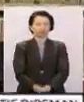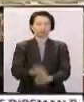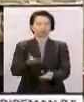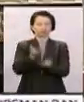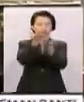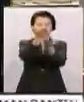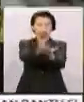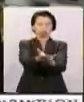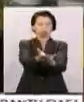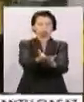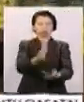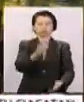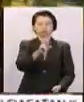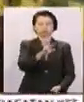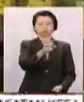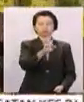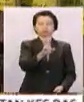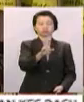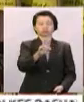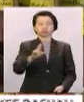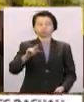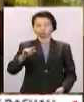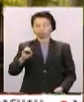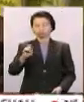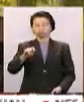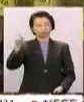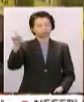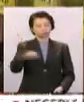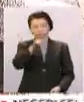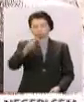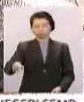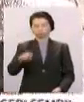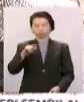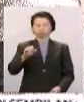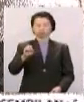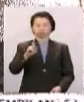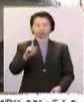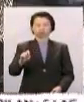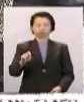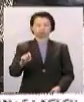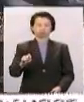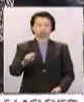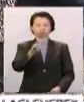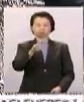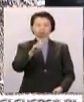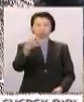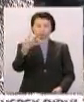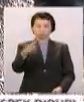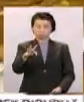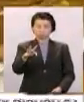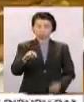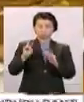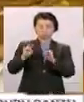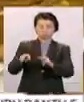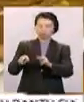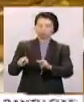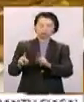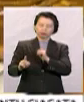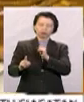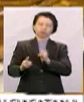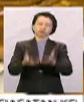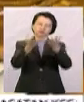Pembentangan RUU Cukai Jualan 2018 adalah untuk memansuhkan Akta Cukai Barang dan Perkhidmatan 2014 yang dilihat memberi